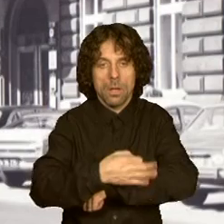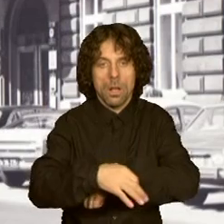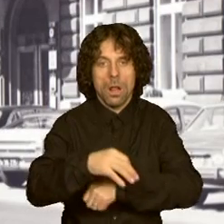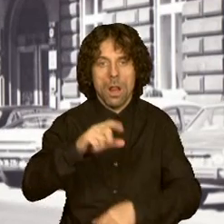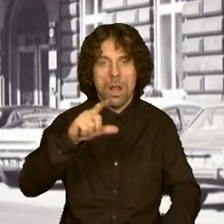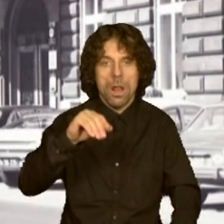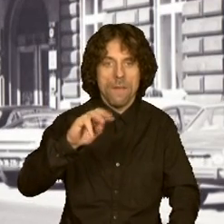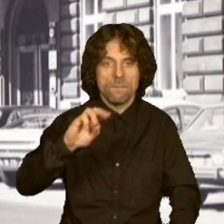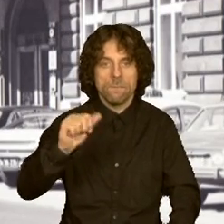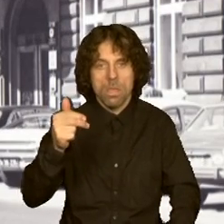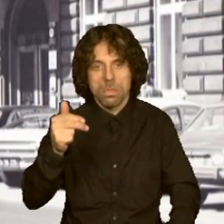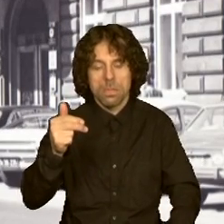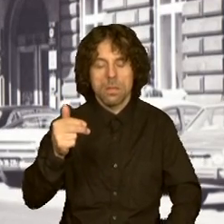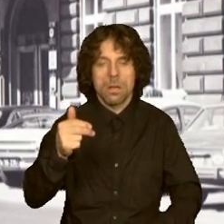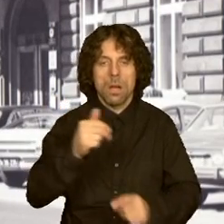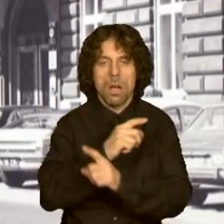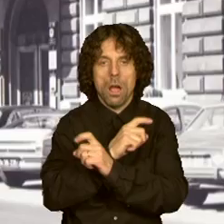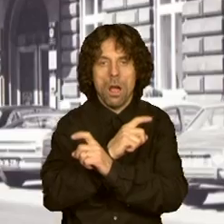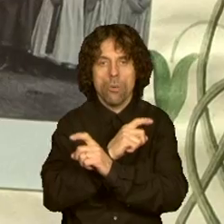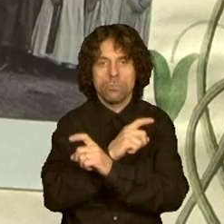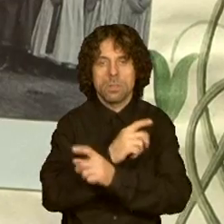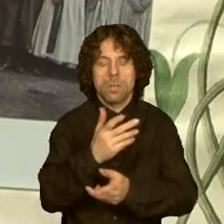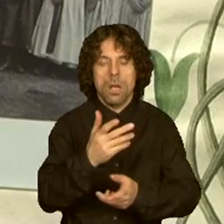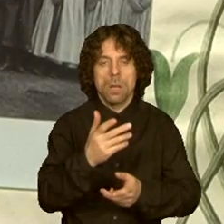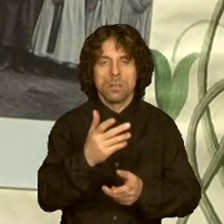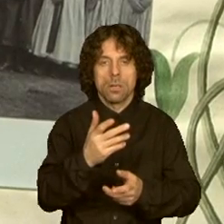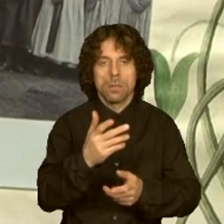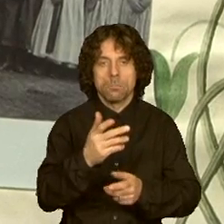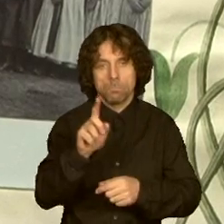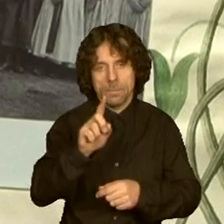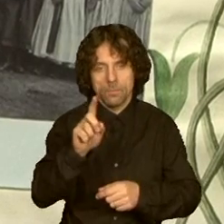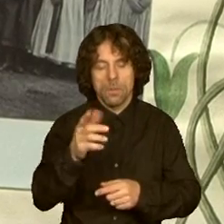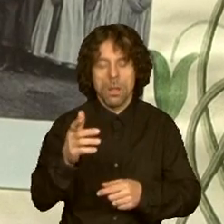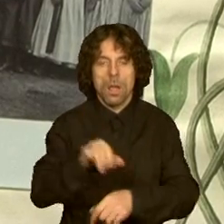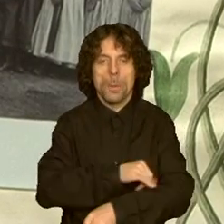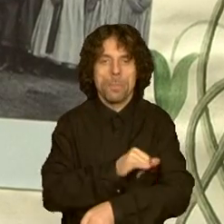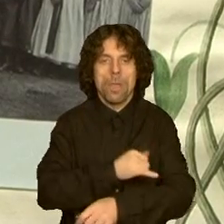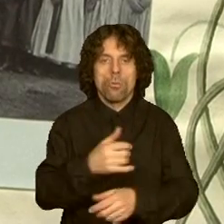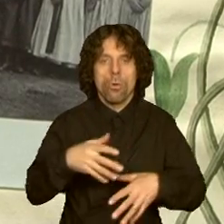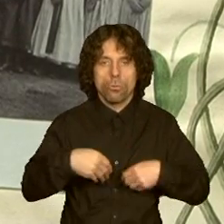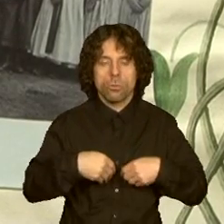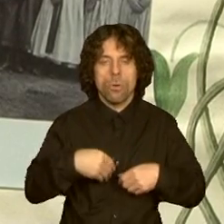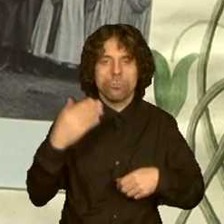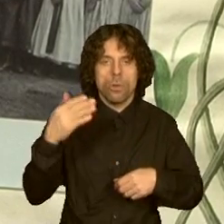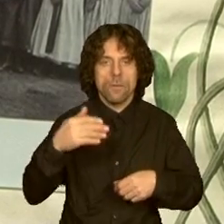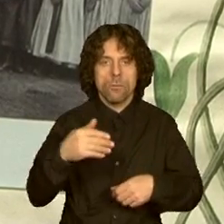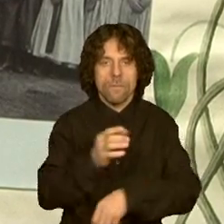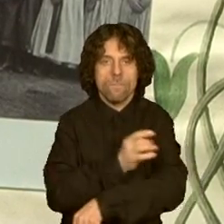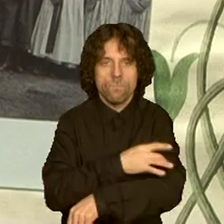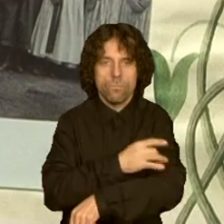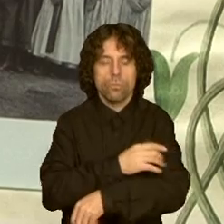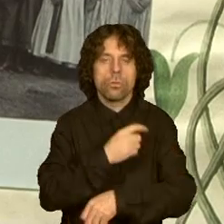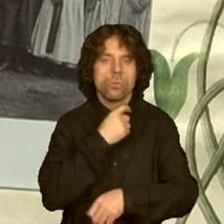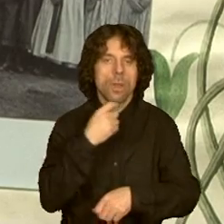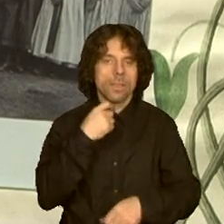Akademii Górniczej w Leben w Austrii. Otrzymał swoje imię na cześć wuja,